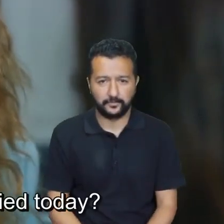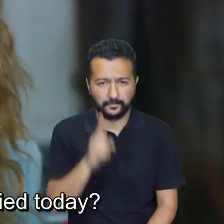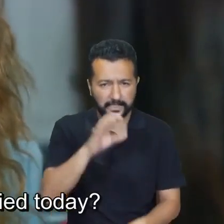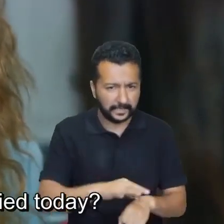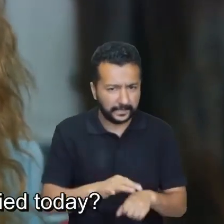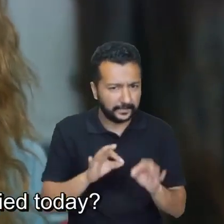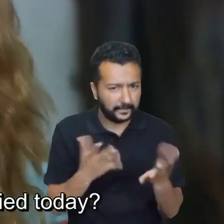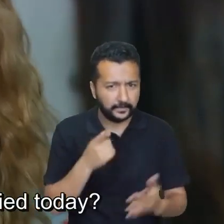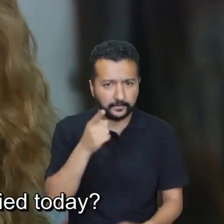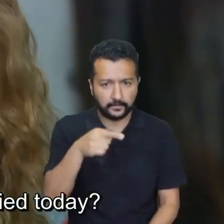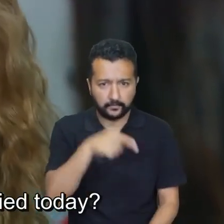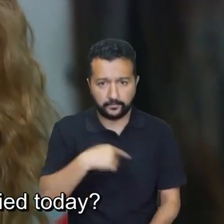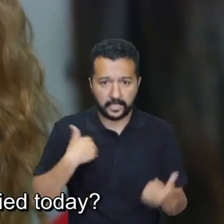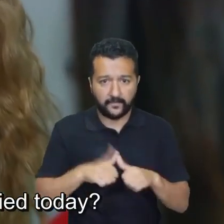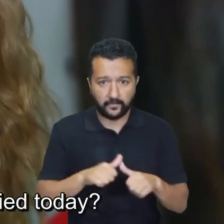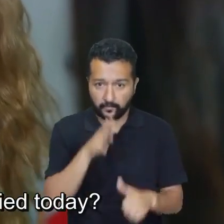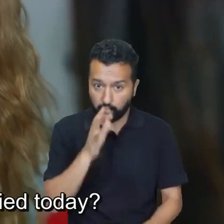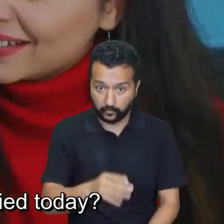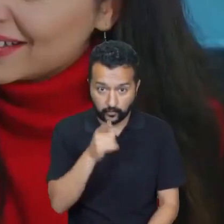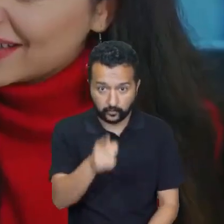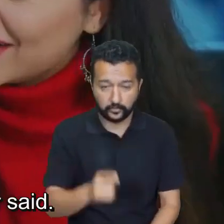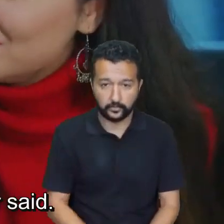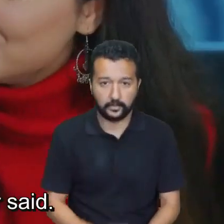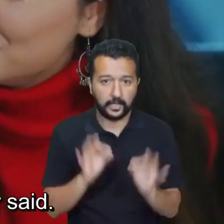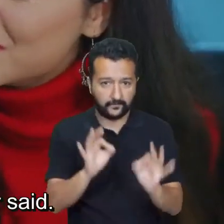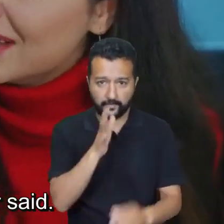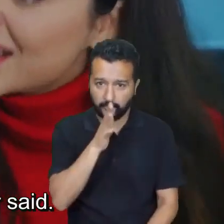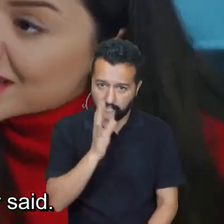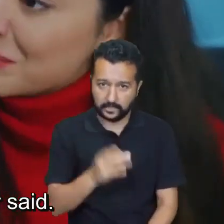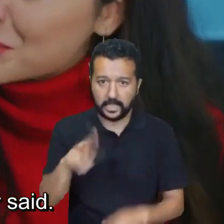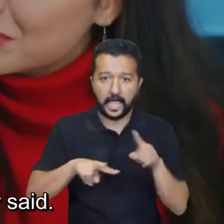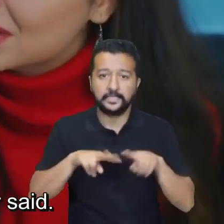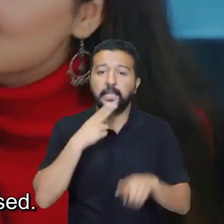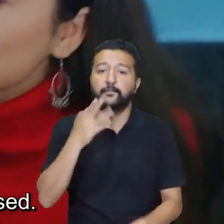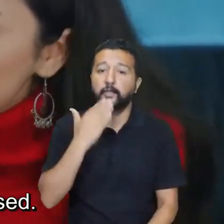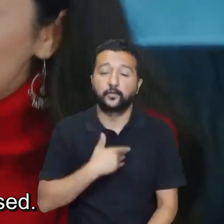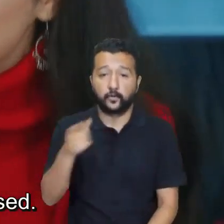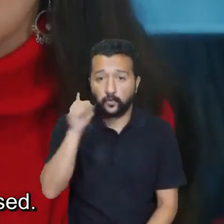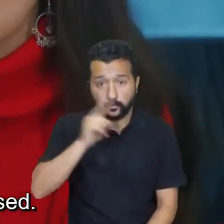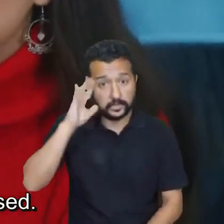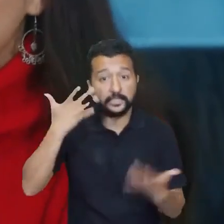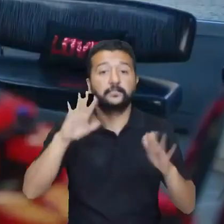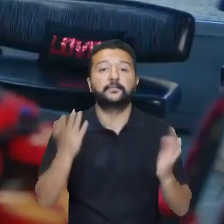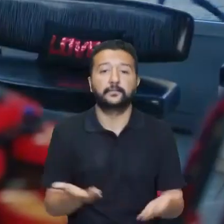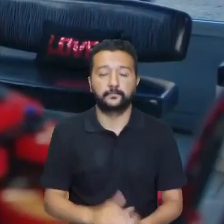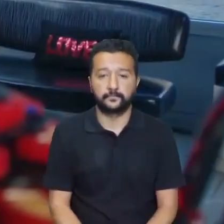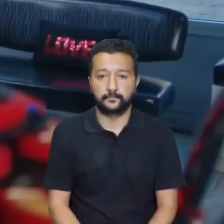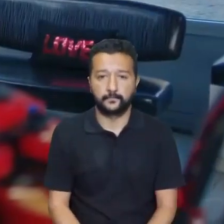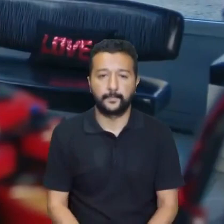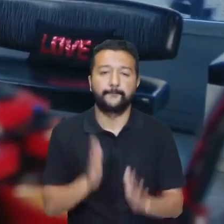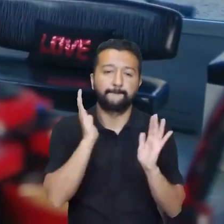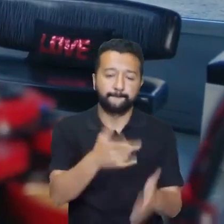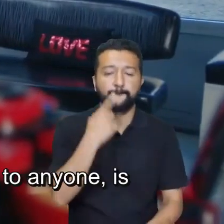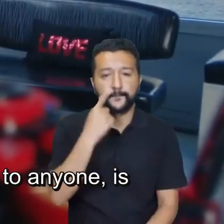Bir dakika ya. Sen bugün bizim evleneceğimizi biliyor muydun? Evet, biliyordum işte. Ayşen abla söyledi. Zaten o yüzden şaşırmadım.